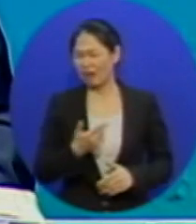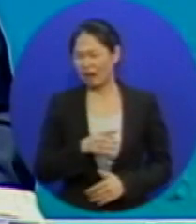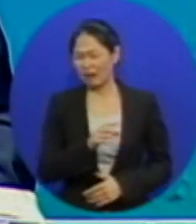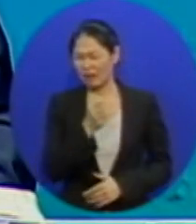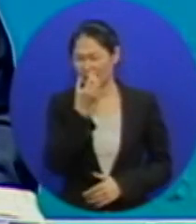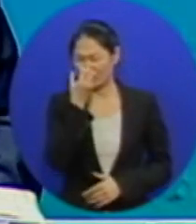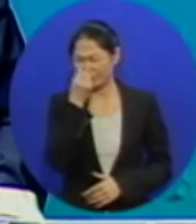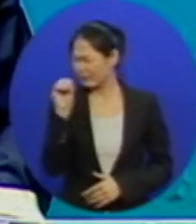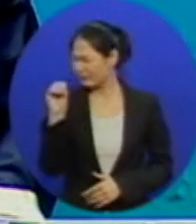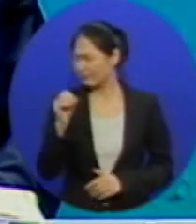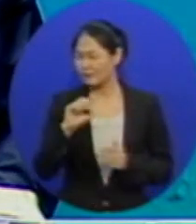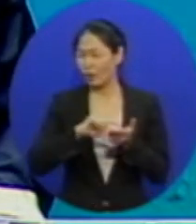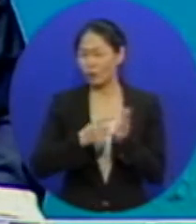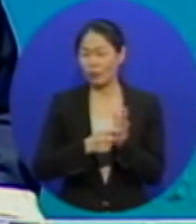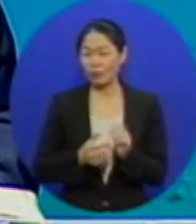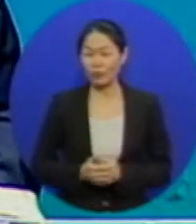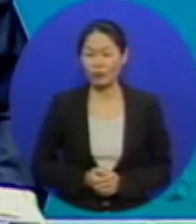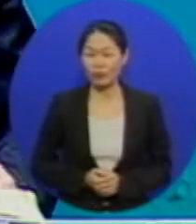싫은데